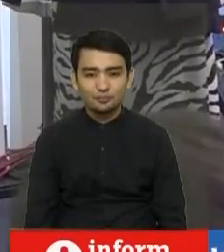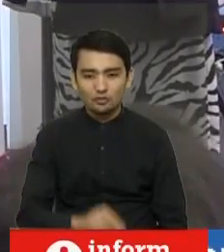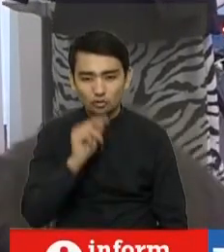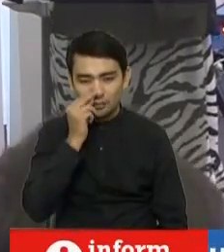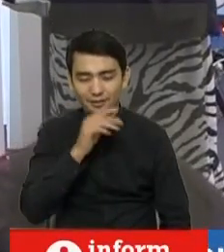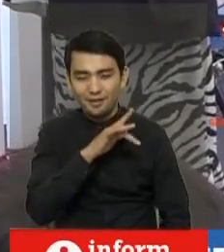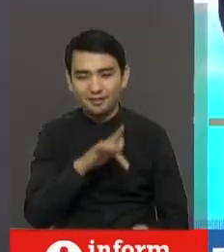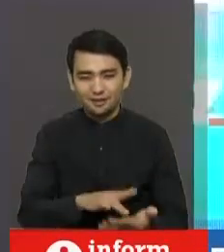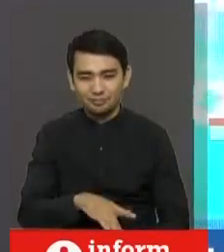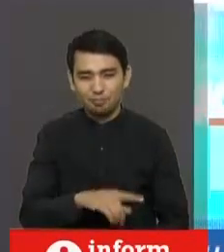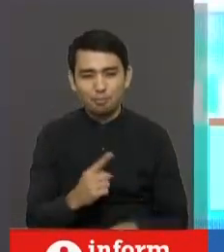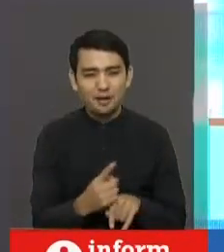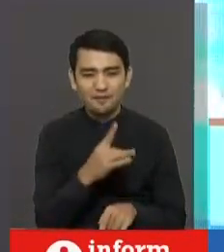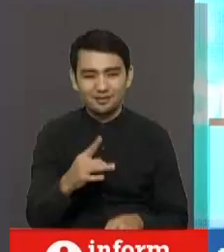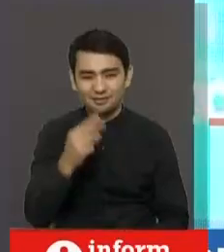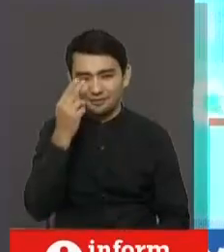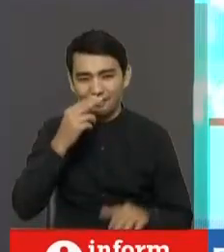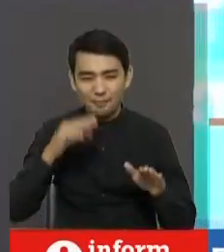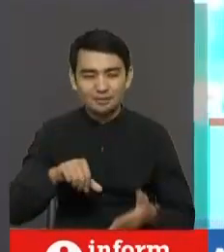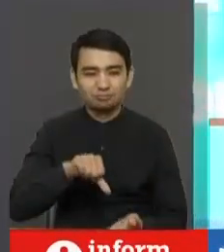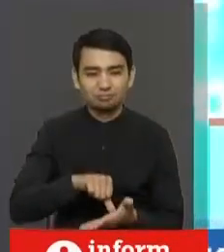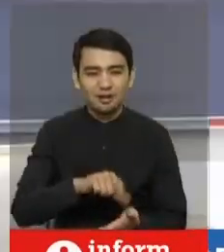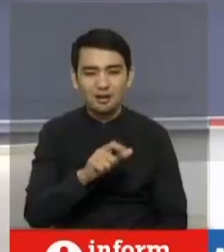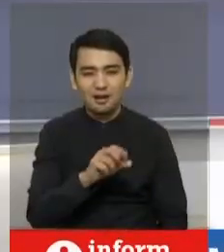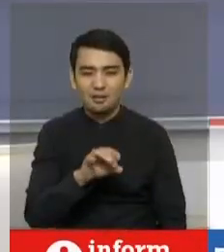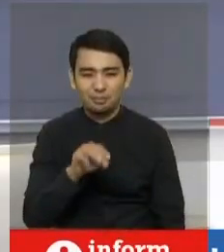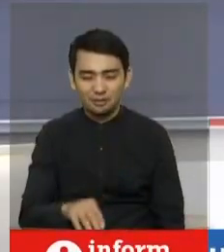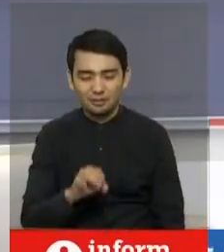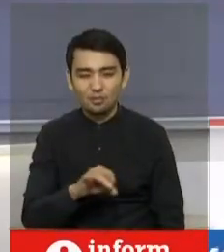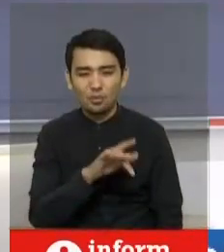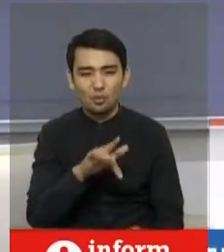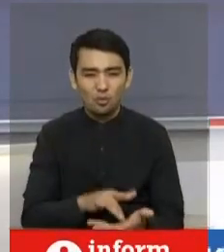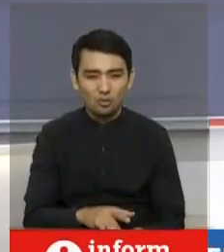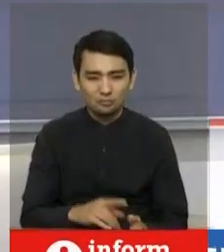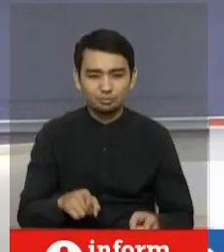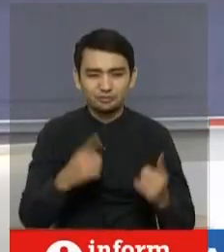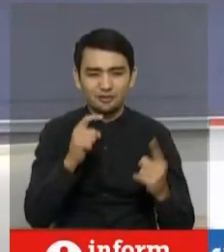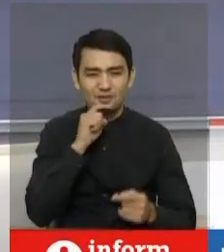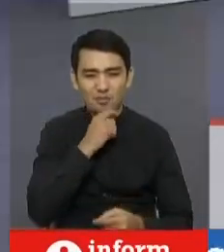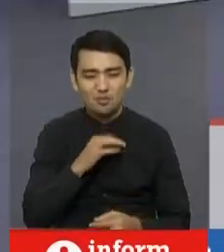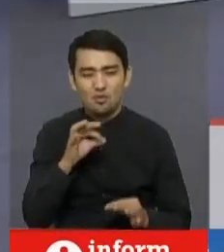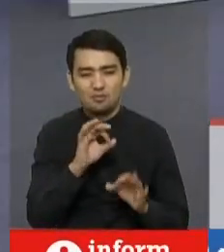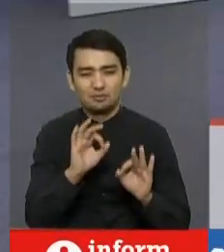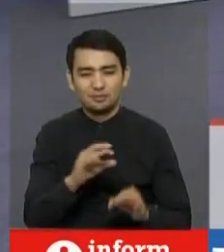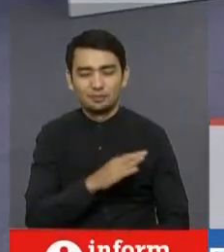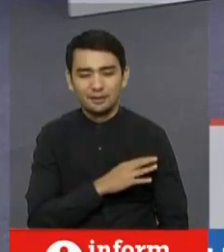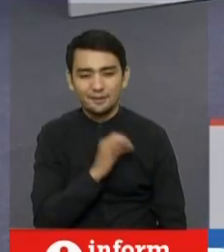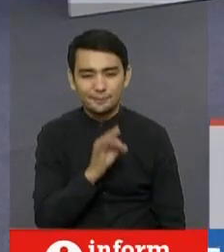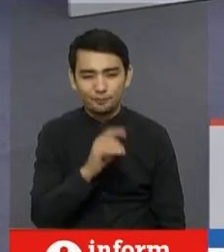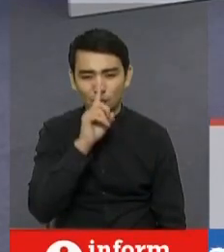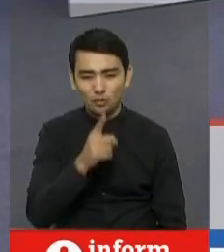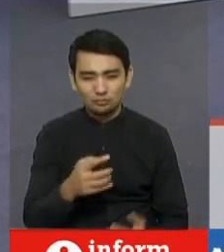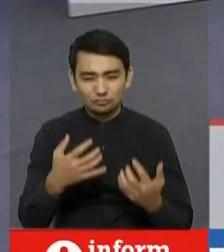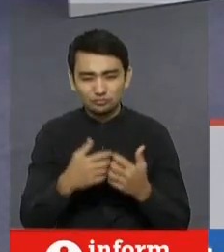Шымкенттің әкімі ретінде алғаш рет Астанада есеп берген Ғабит Сыздықбеков қаланың әлеуметтік-экономикалық дамуы турасына тоқталды. Жылды